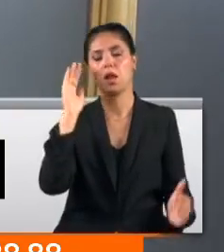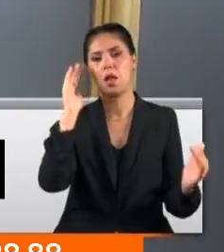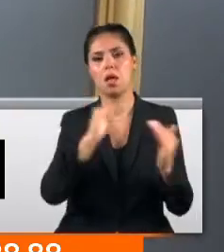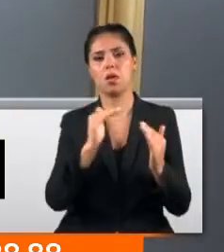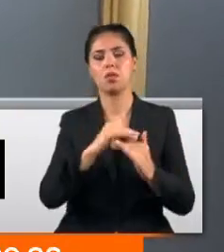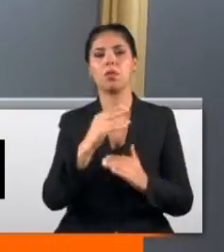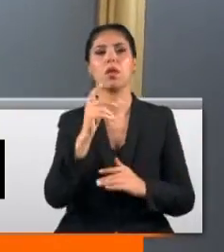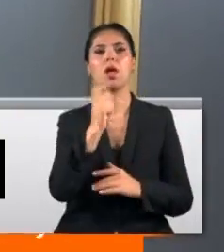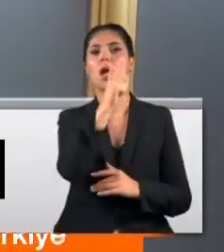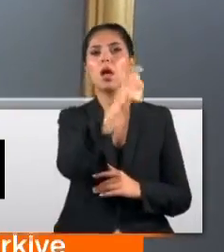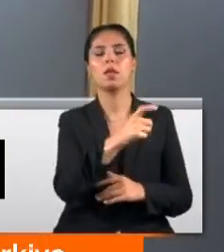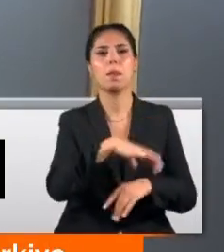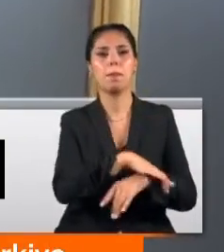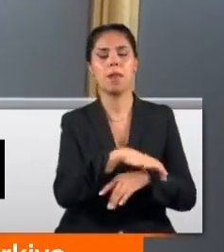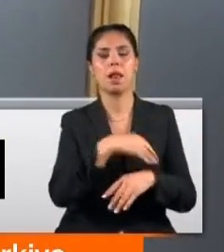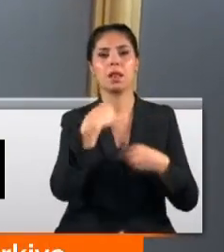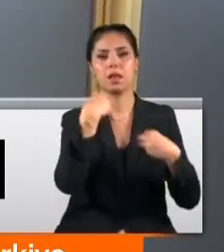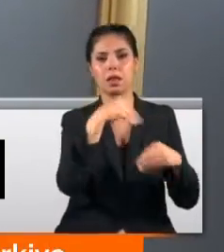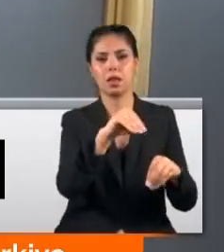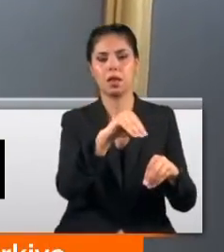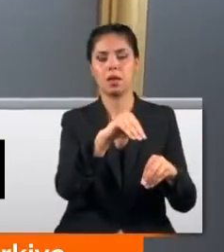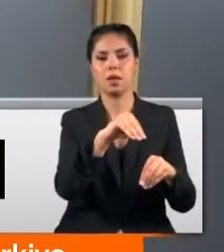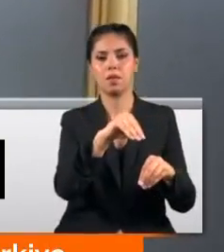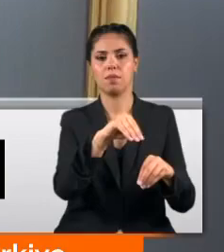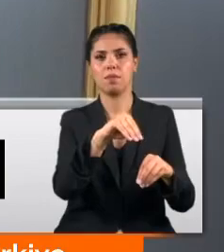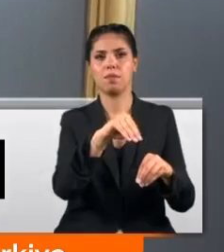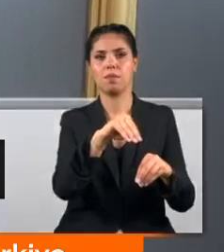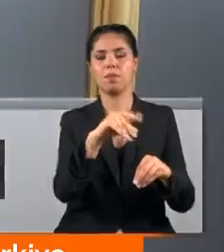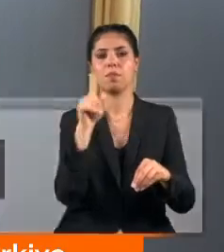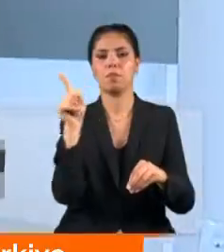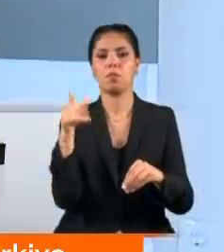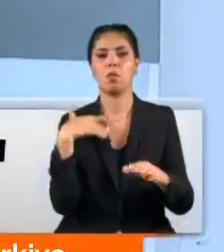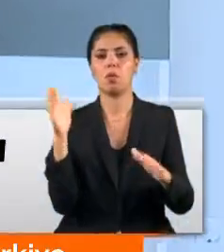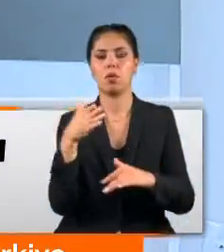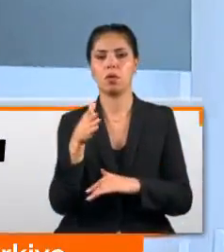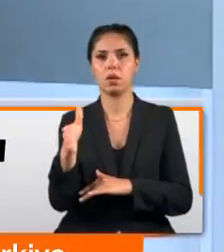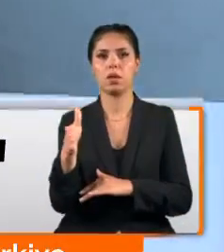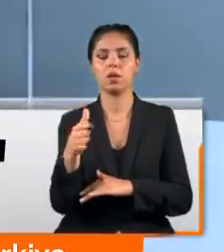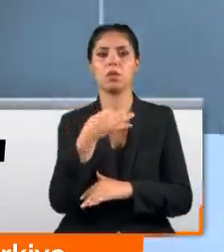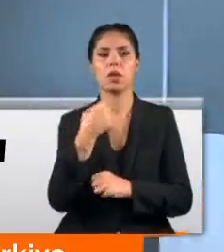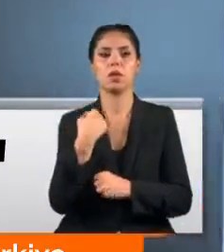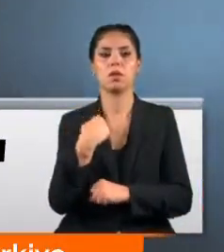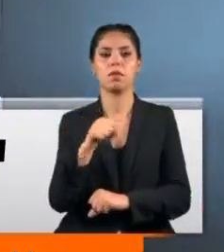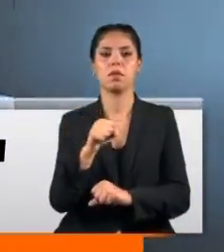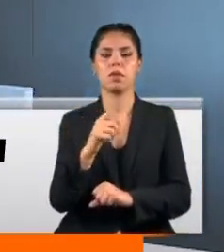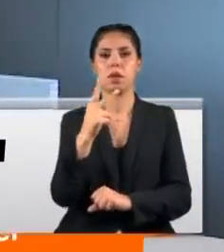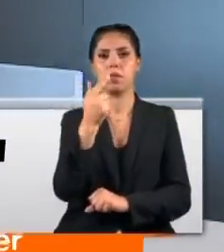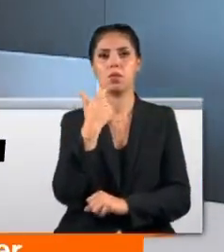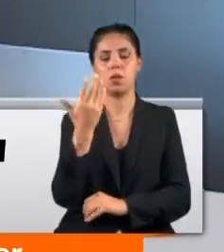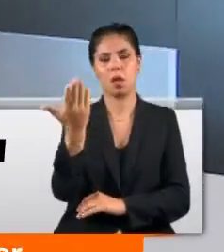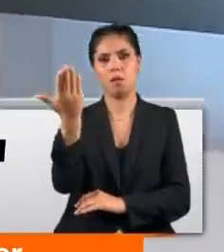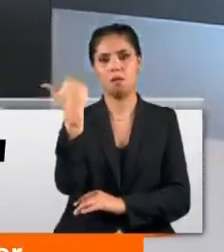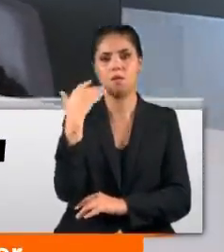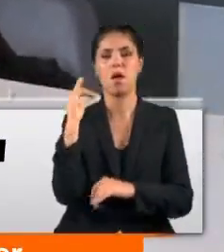Kayınvalidemin kolunda bileziği vardı. Onu sattım, getirdim. Bülent Erol beni odaya almadı. Fatma Şahsiyar bundan 2,5 yıl önce